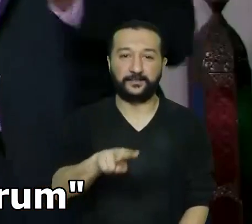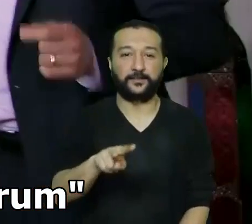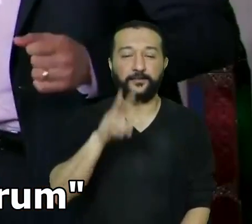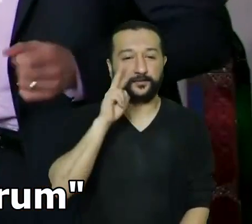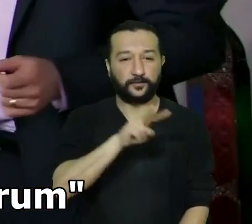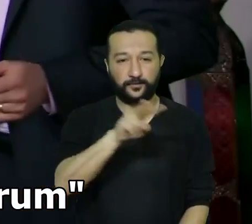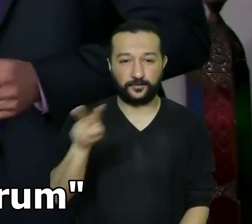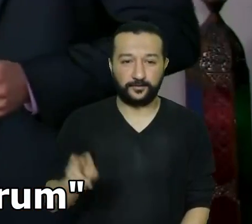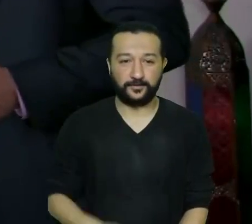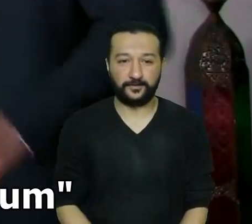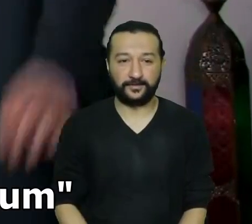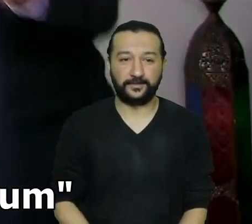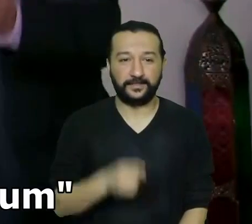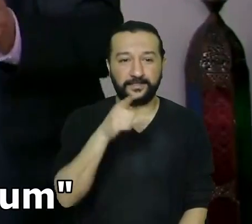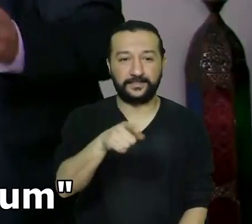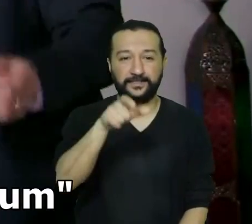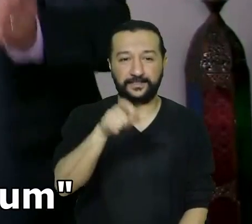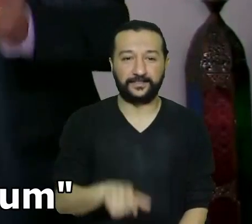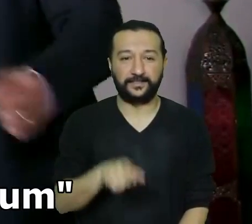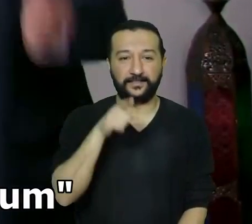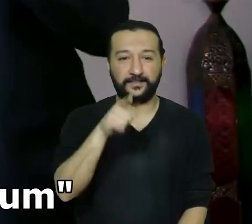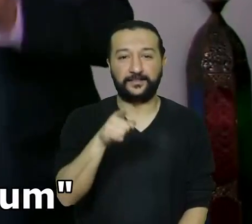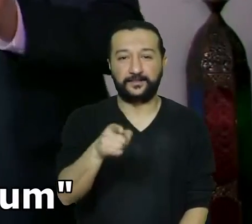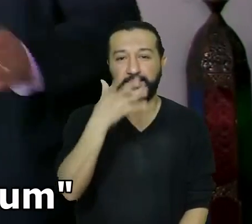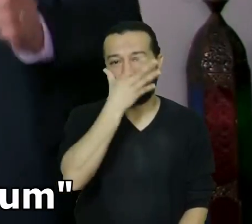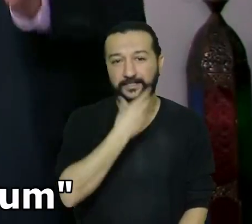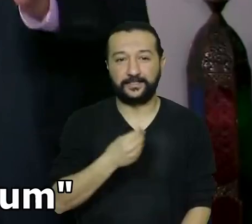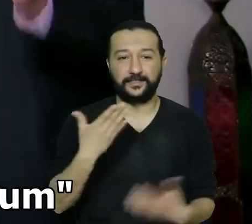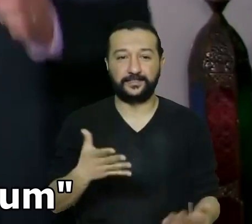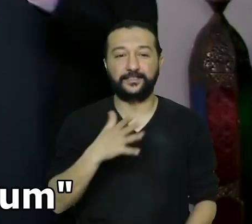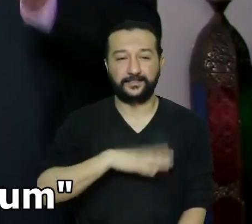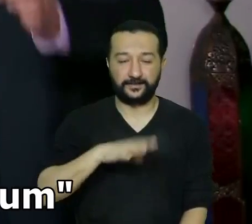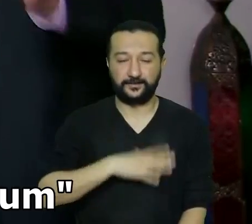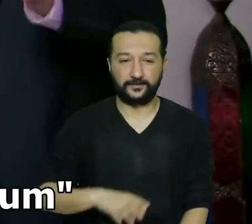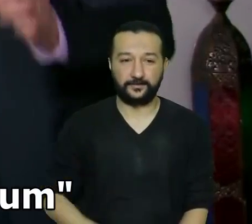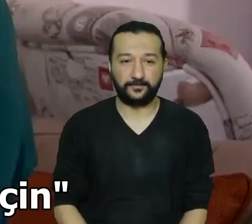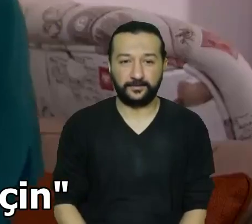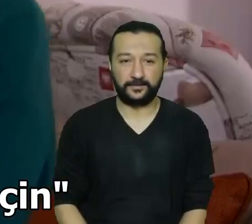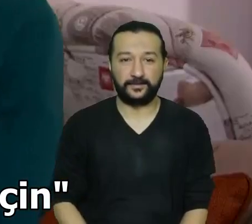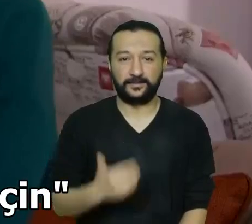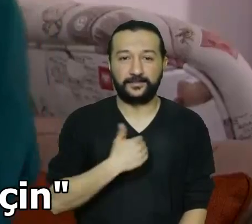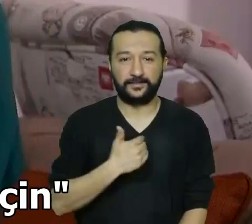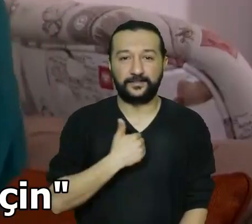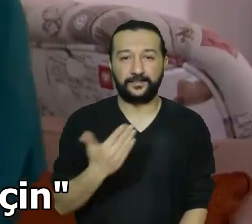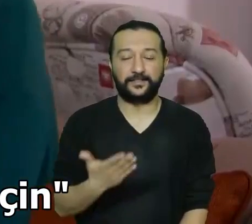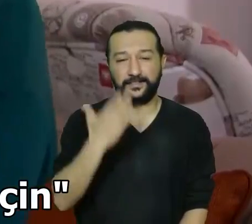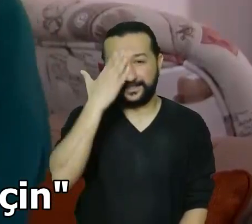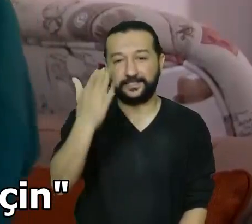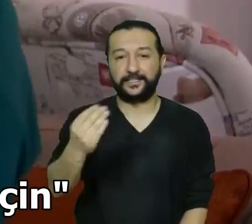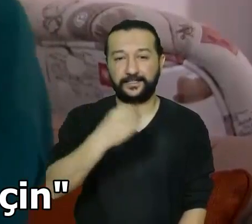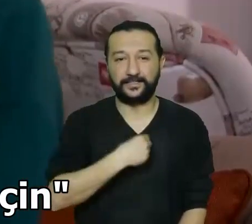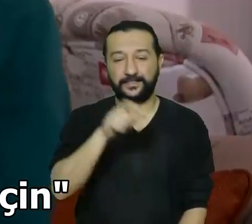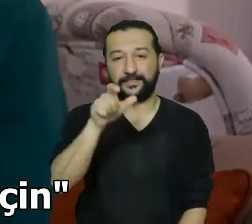yollarını gözlüyorum. Seni senden güzelim istiyorum. Beni şad